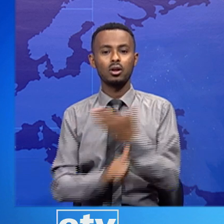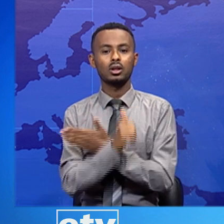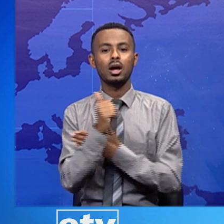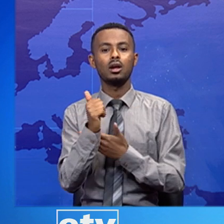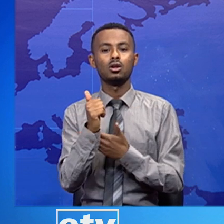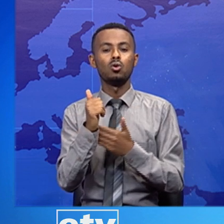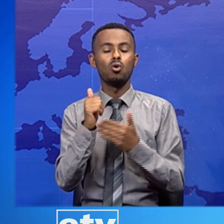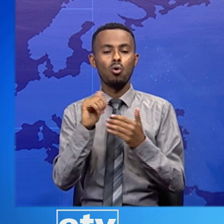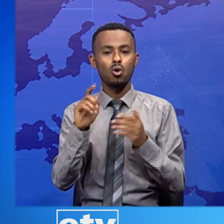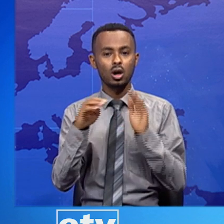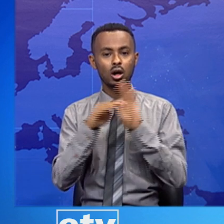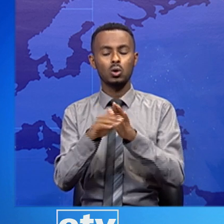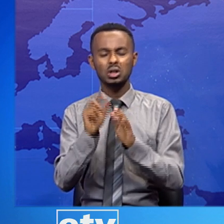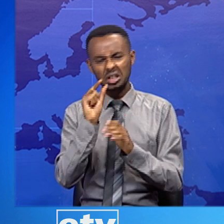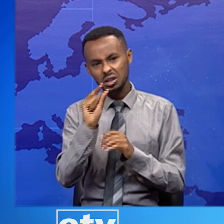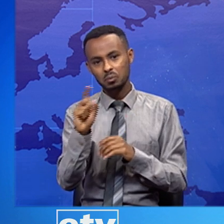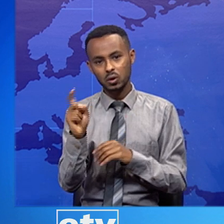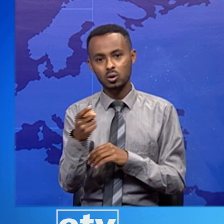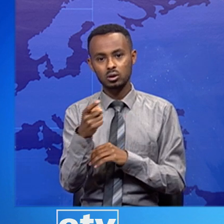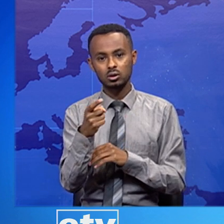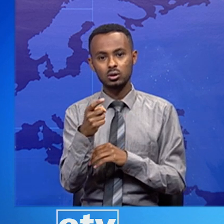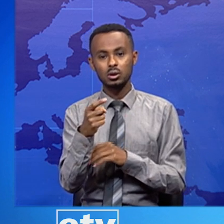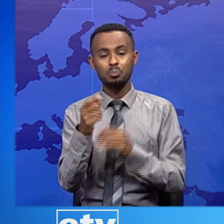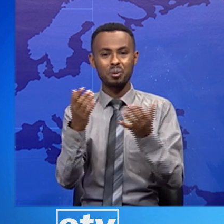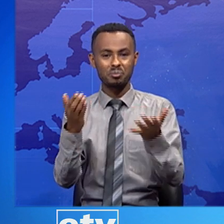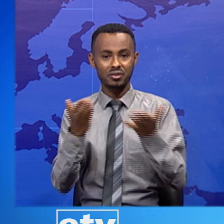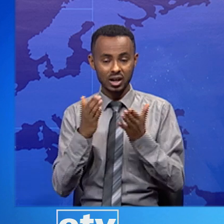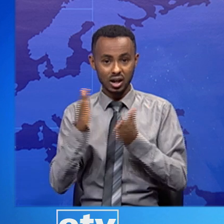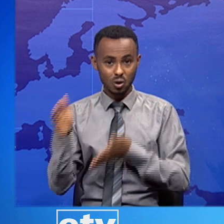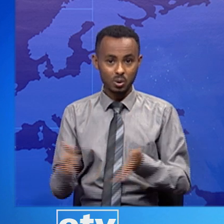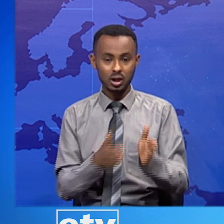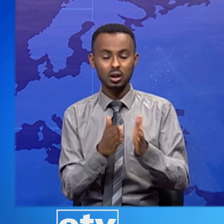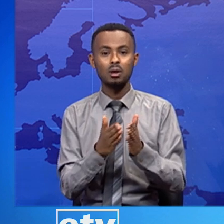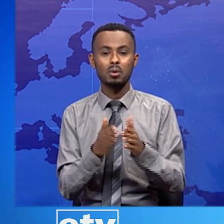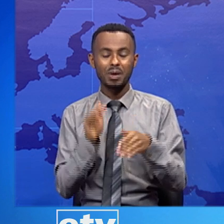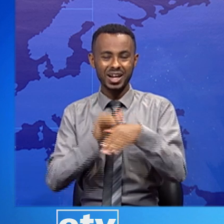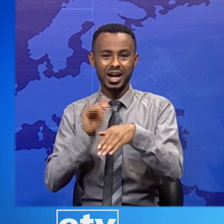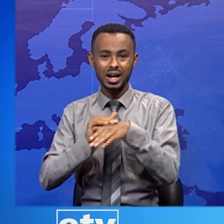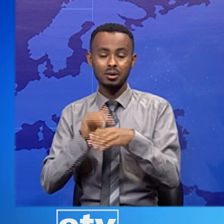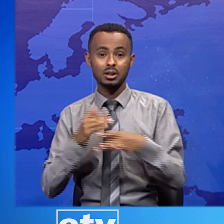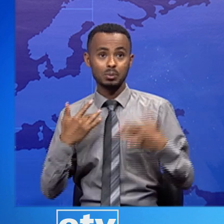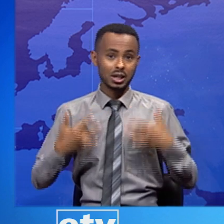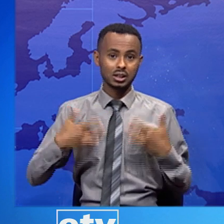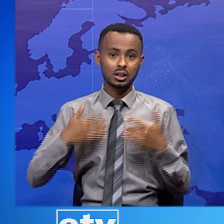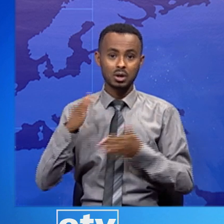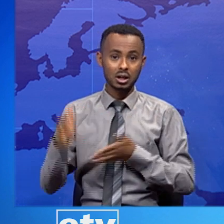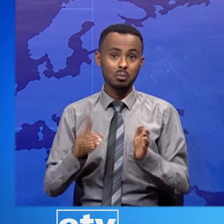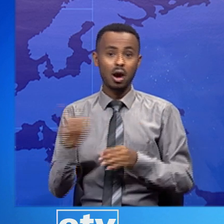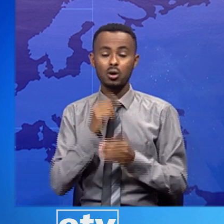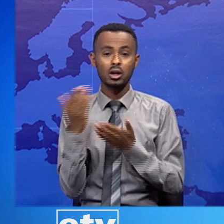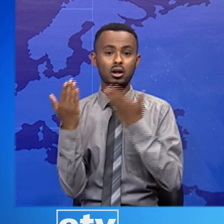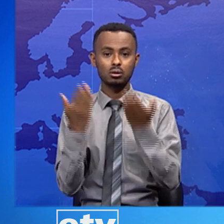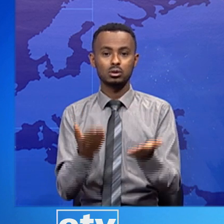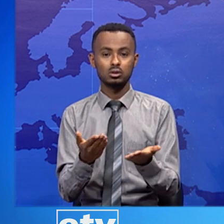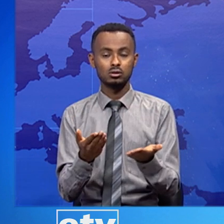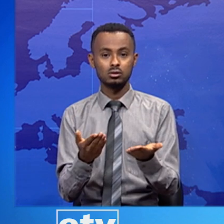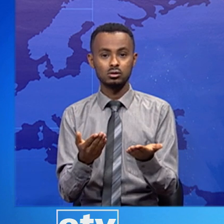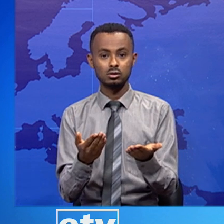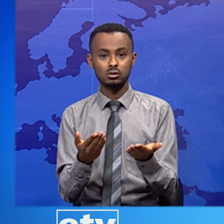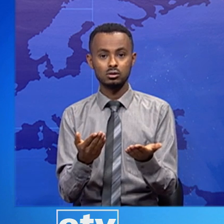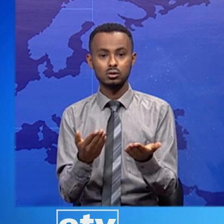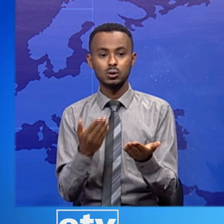አካል ጉዳተኛ ገጸ ባህሪያትን ጥቂትም ቢሆን በሚፈለገው መንገድ በሚያነቃቃና በሚያነሳሳ መንገድም ባይሆን